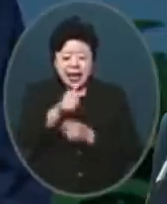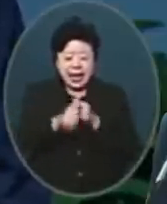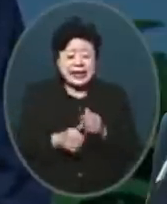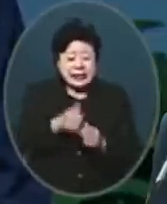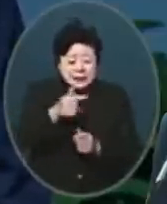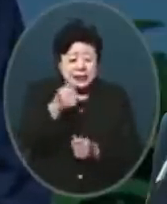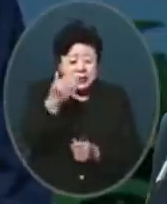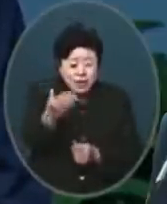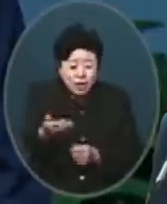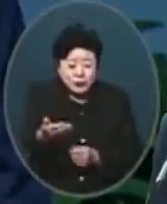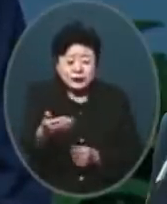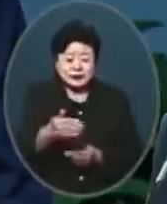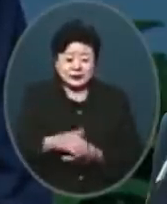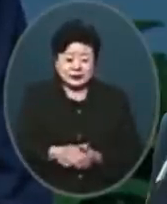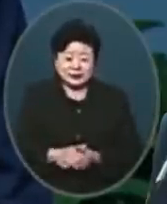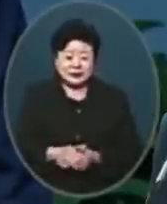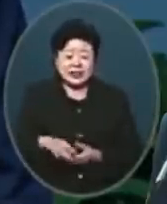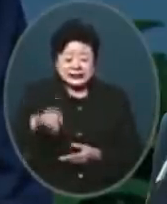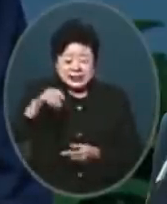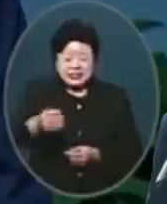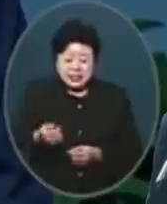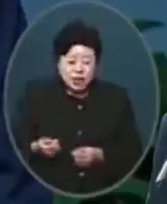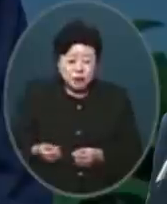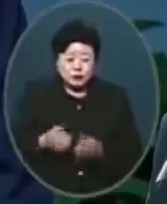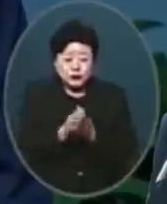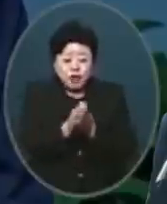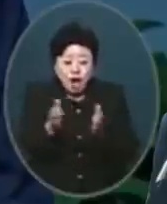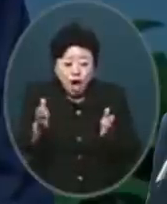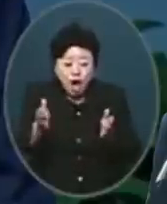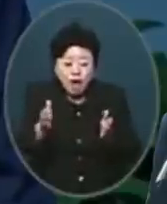하나님이 여러분을 창세전부터